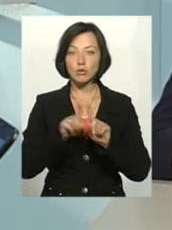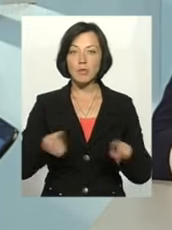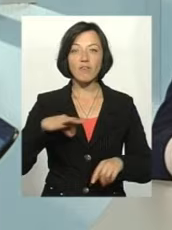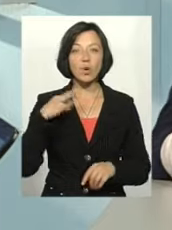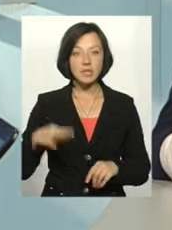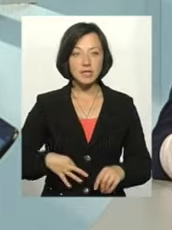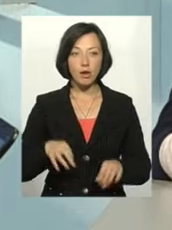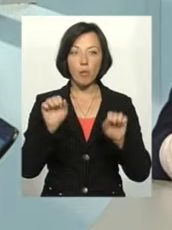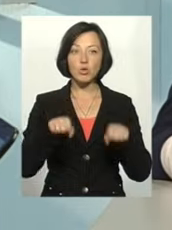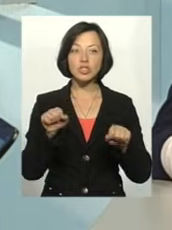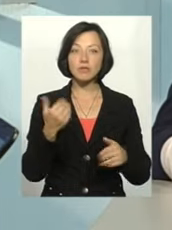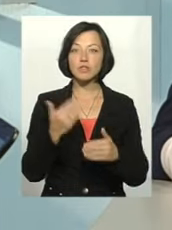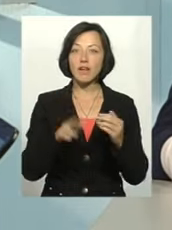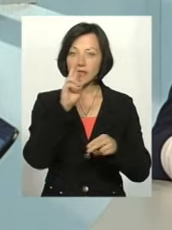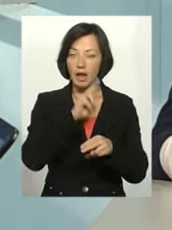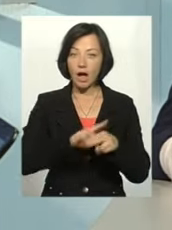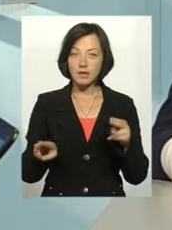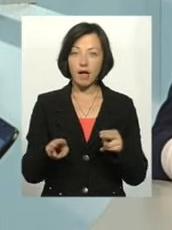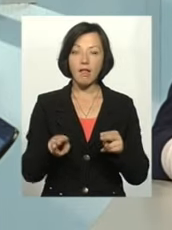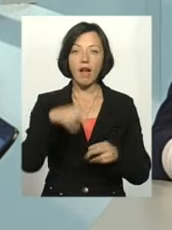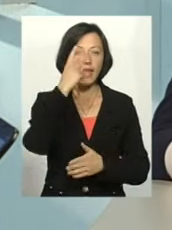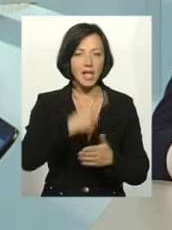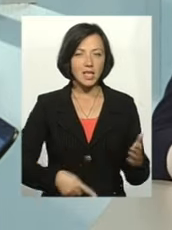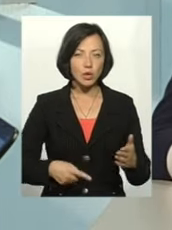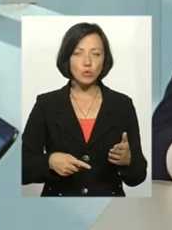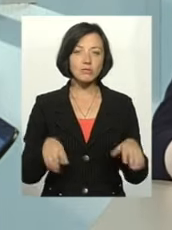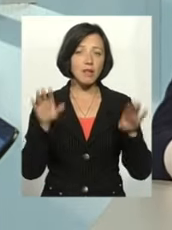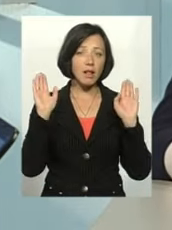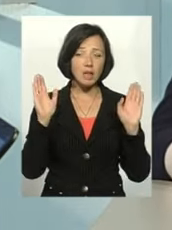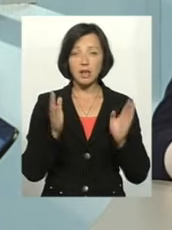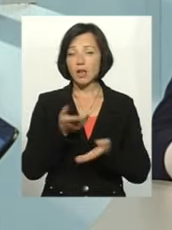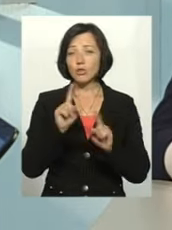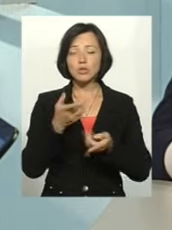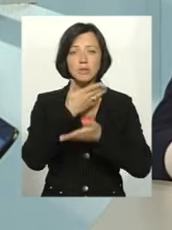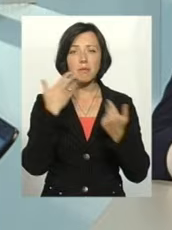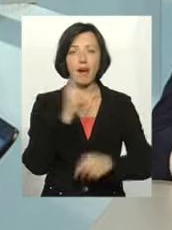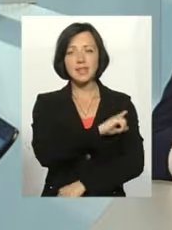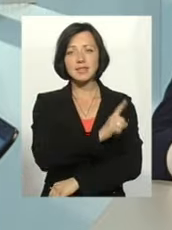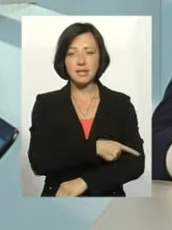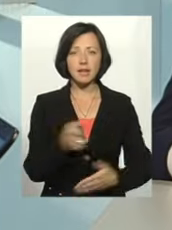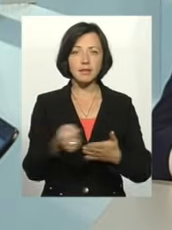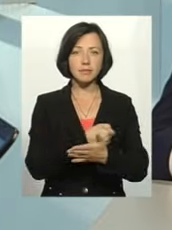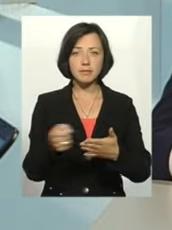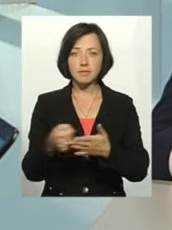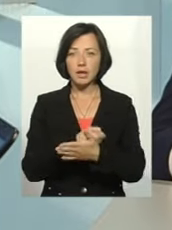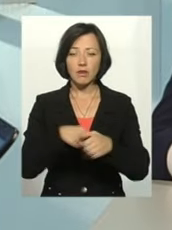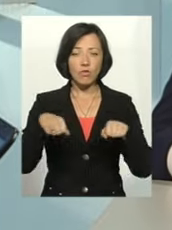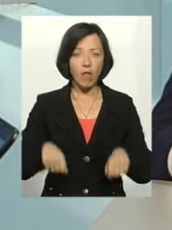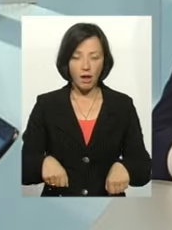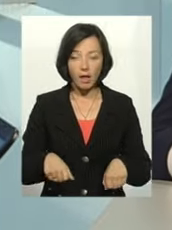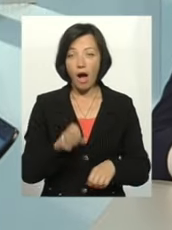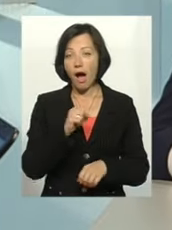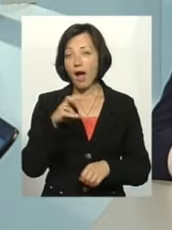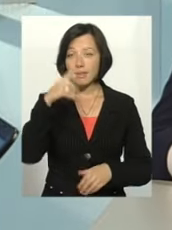сина, яка, можливо, вже втратила надію, опустила руки, тому що немає сил стукати у двері можновладців.